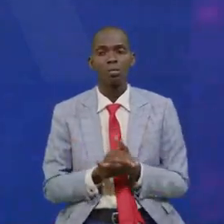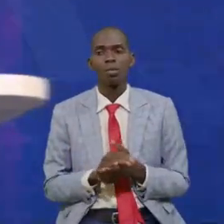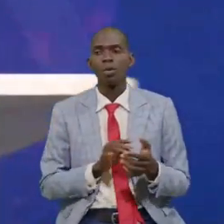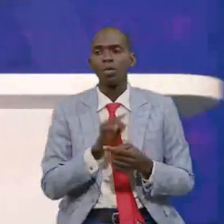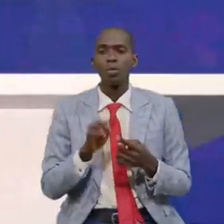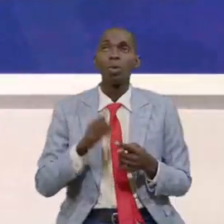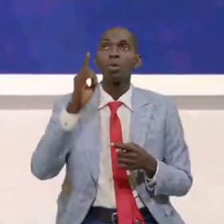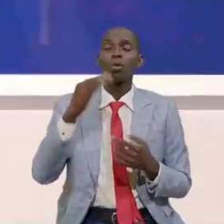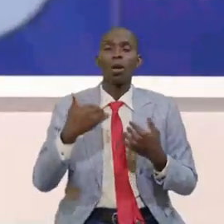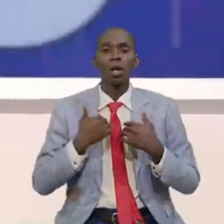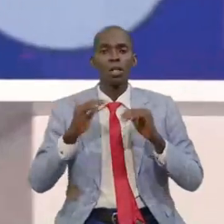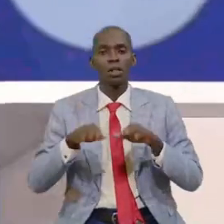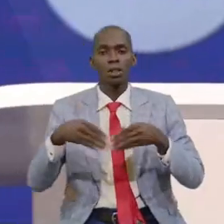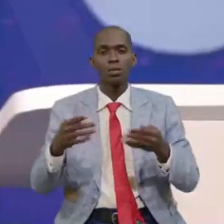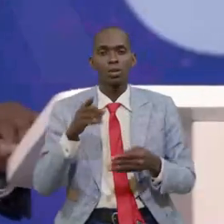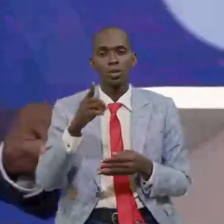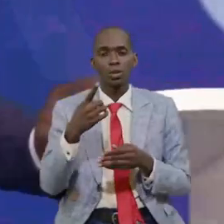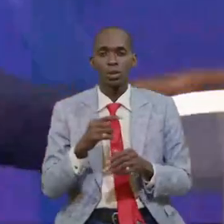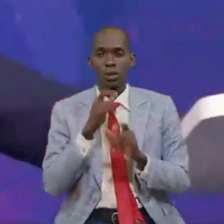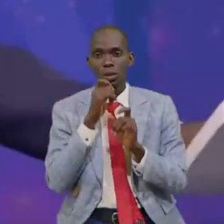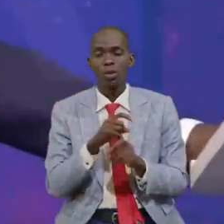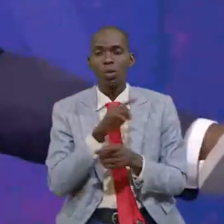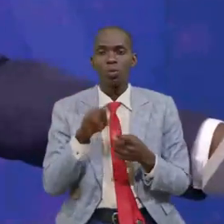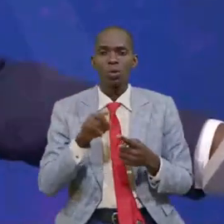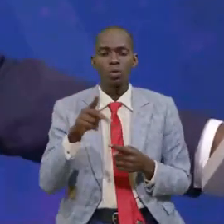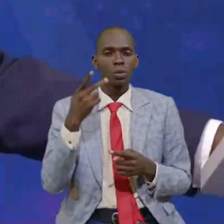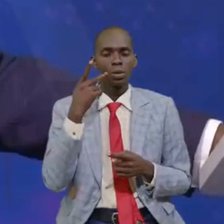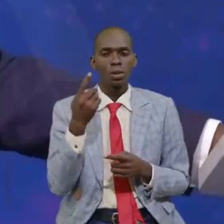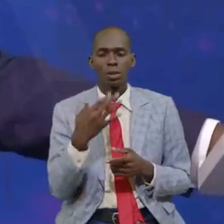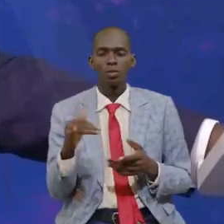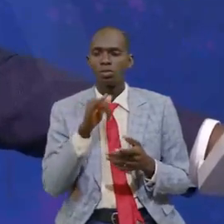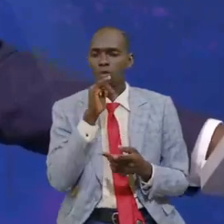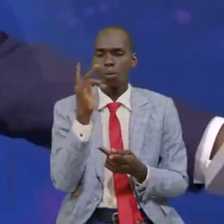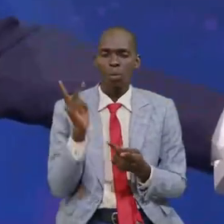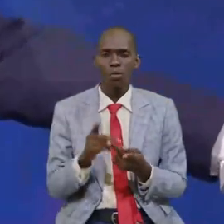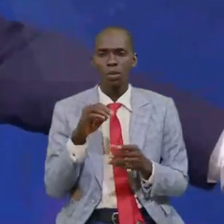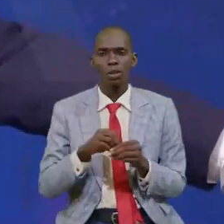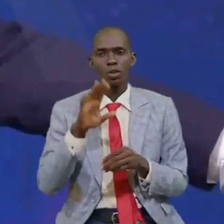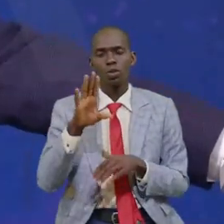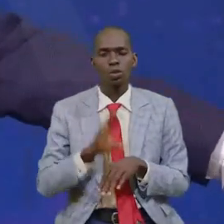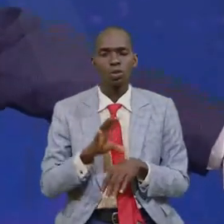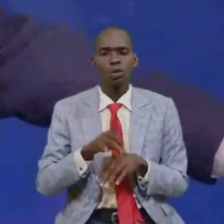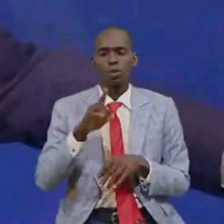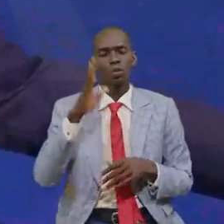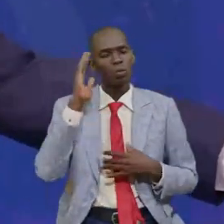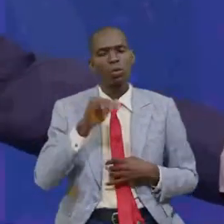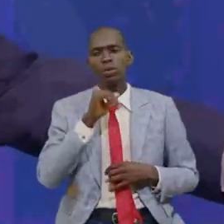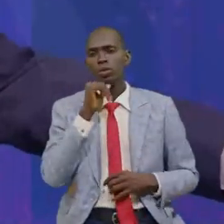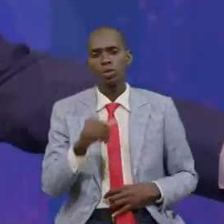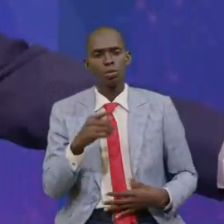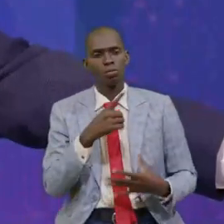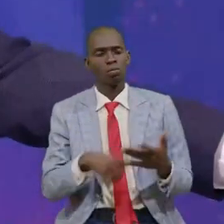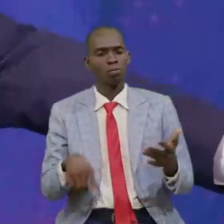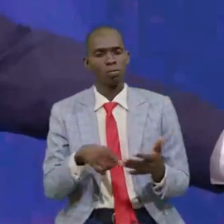Maintenant, quand Dieu te donne les dons, quand tu vois l'imperfection dans ton église, tu ne vas pas critiquer, tu ne